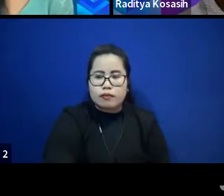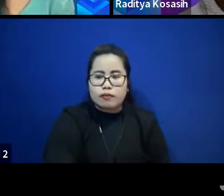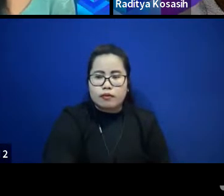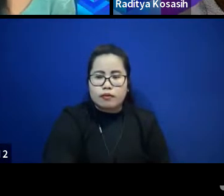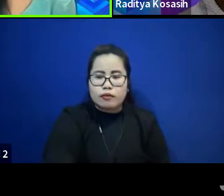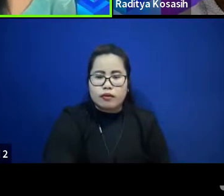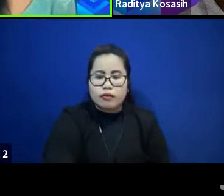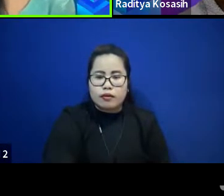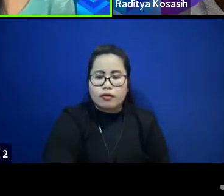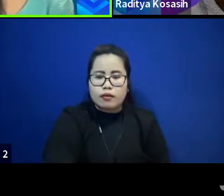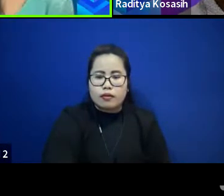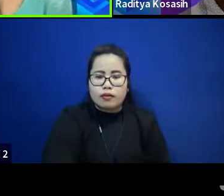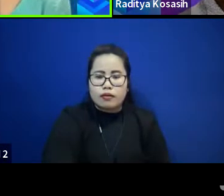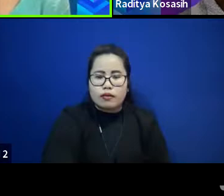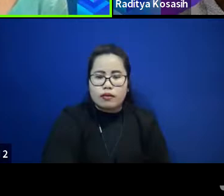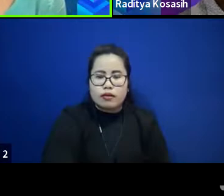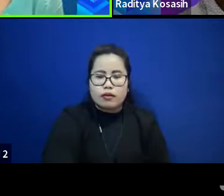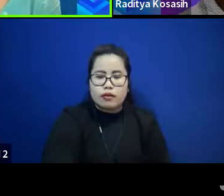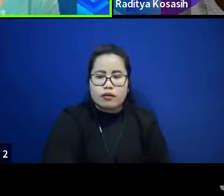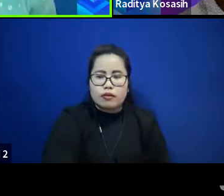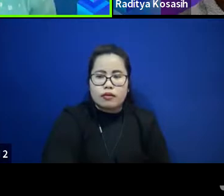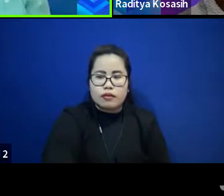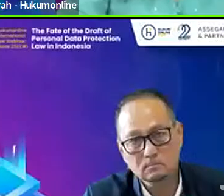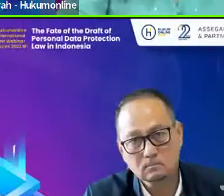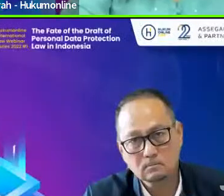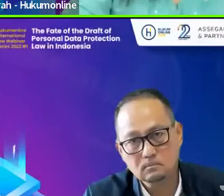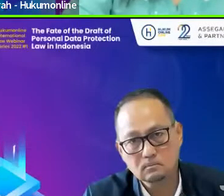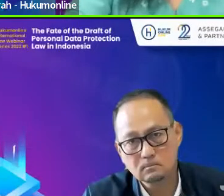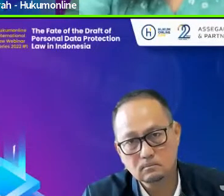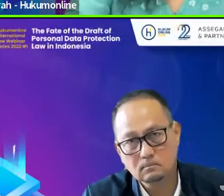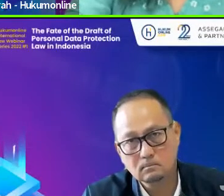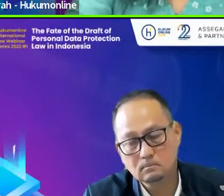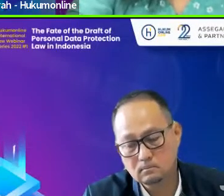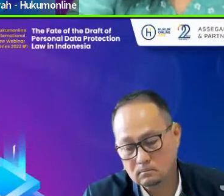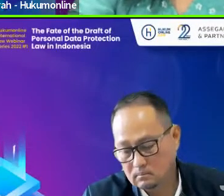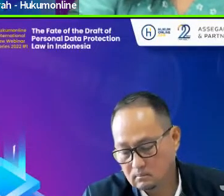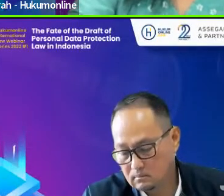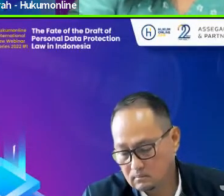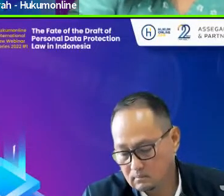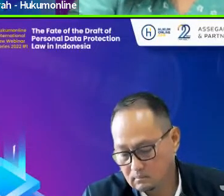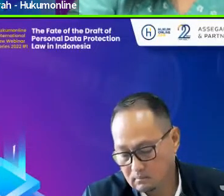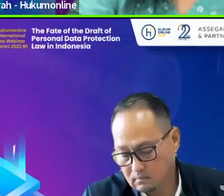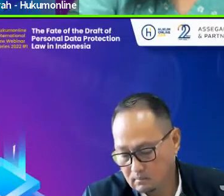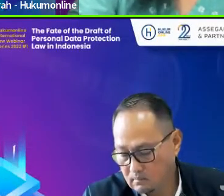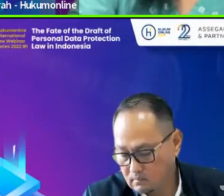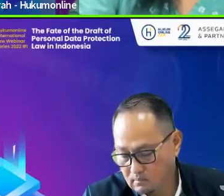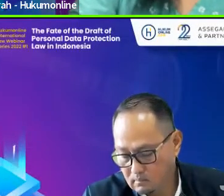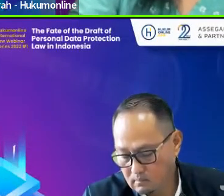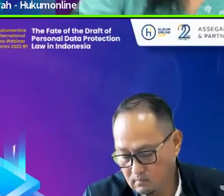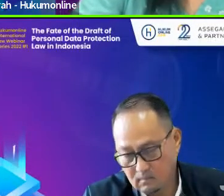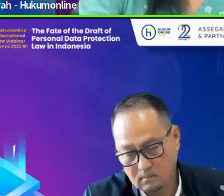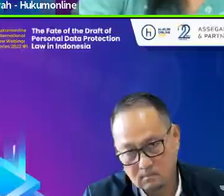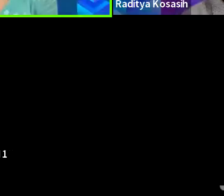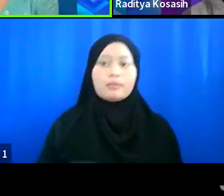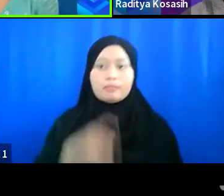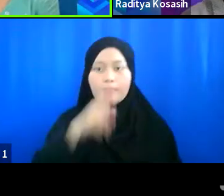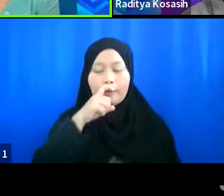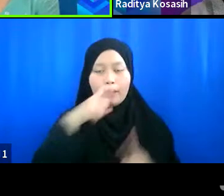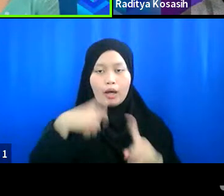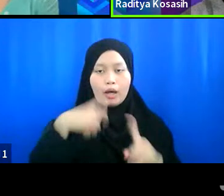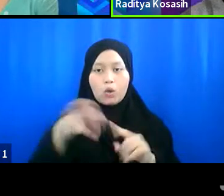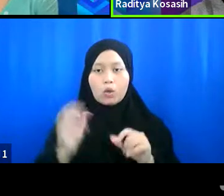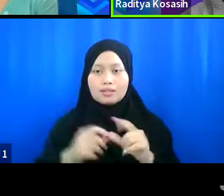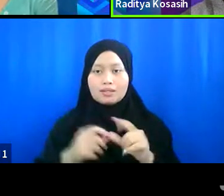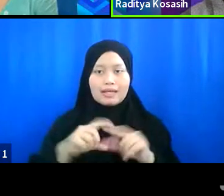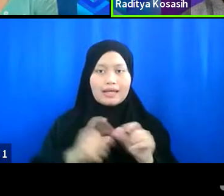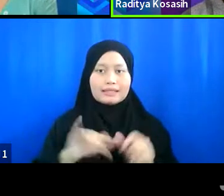Baik terima kasih banyak pada ini Pak Kosasih silahkan refleksinya tekowek messagenya sebagai closing statement buat kita Hai